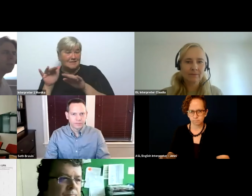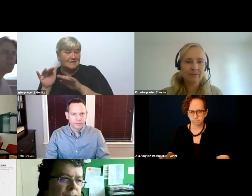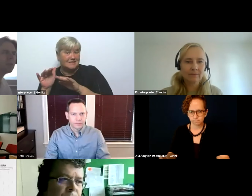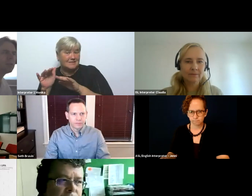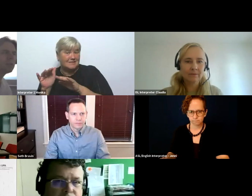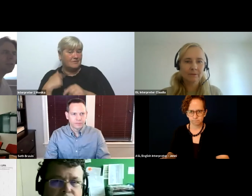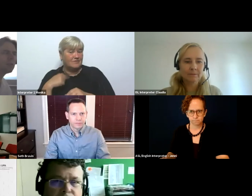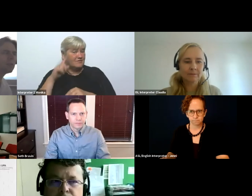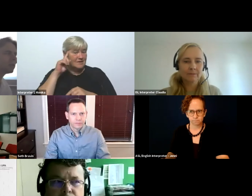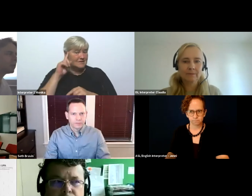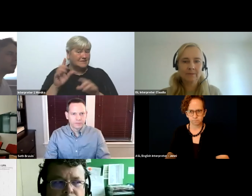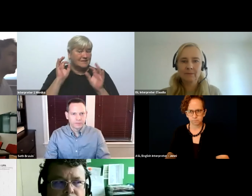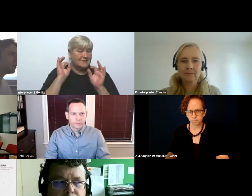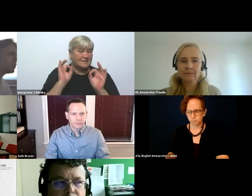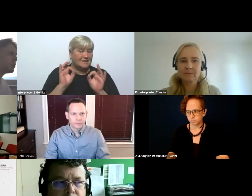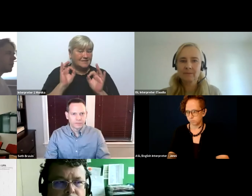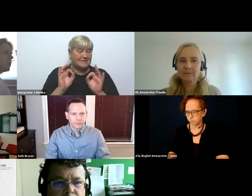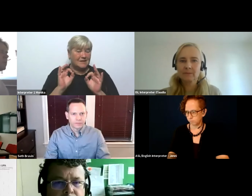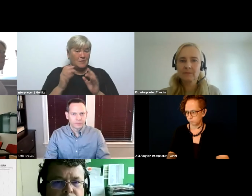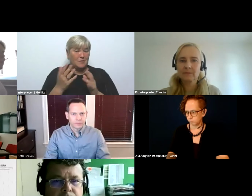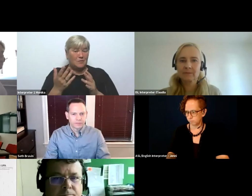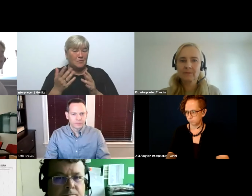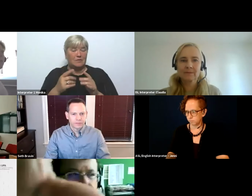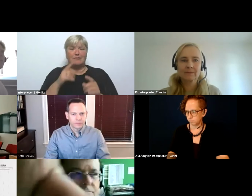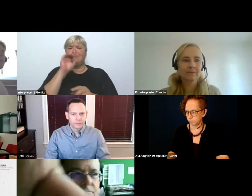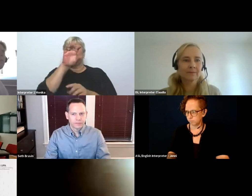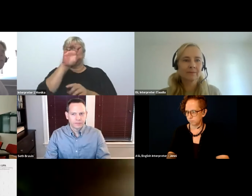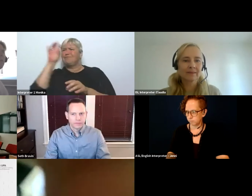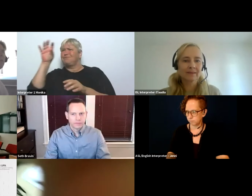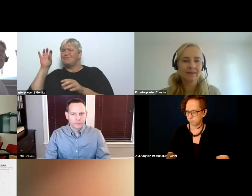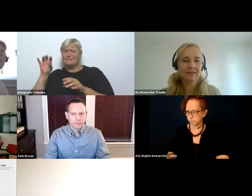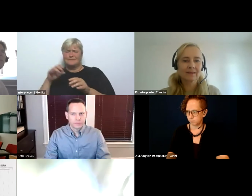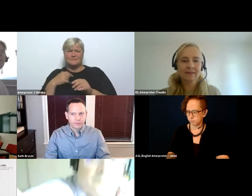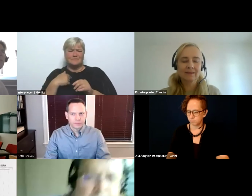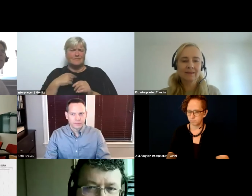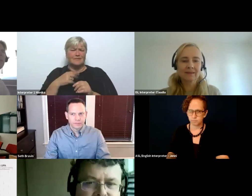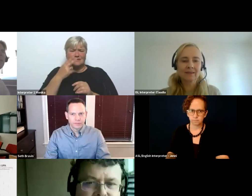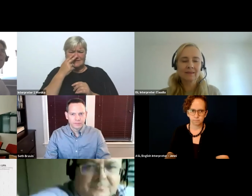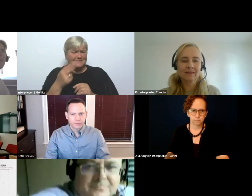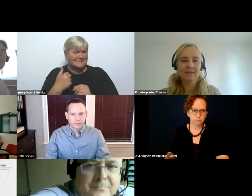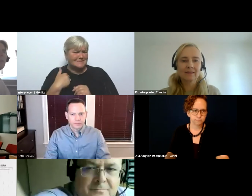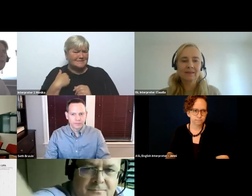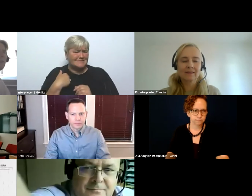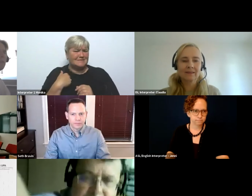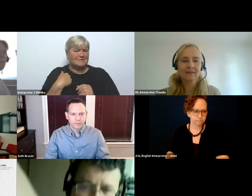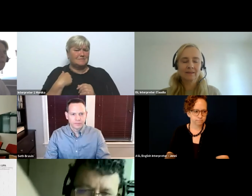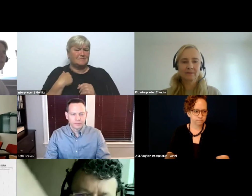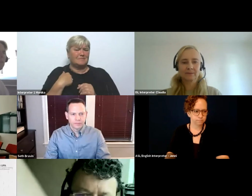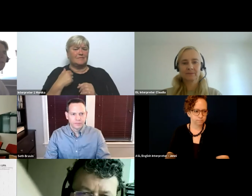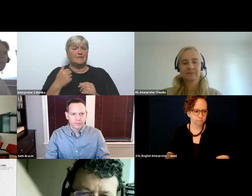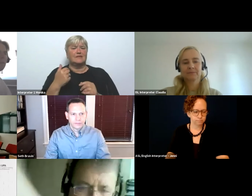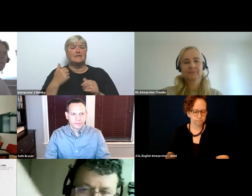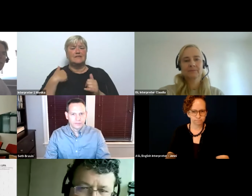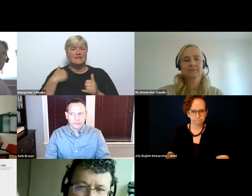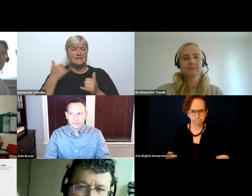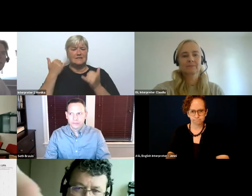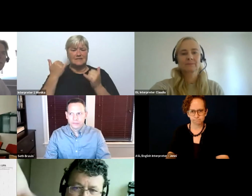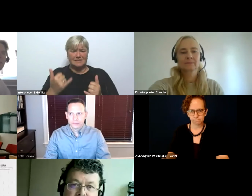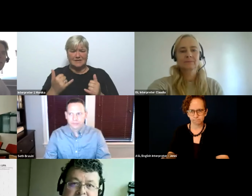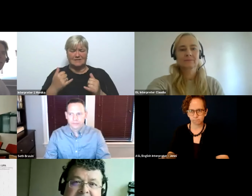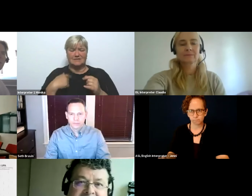machen. Ich sehe, die alle sind jetzt so verteilt, aber zumindest sehe ich sie. Genau. Und ich stelle die